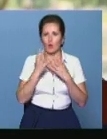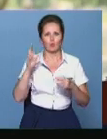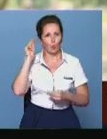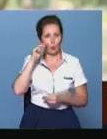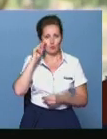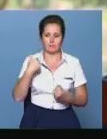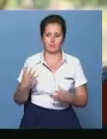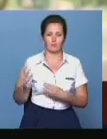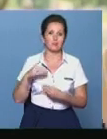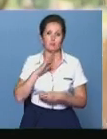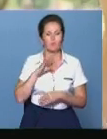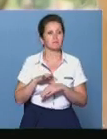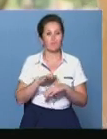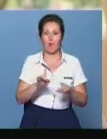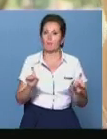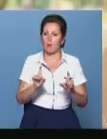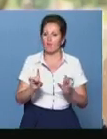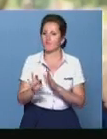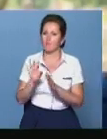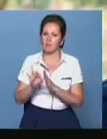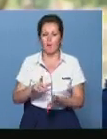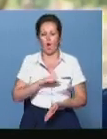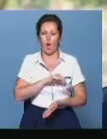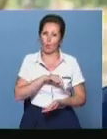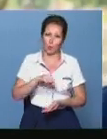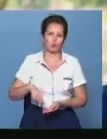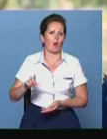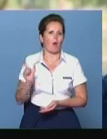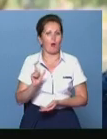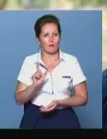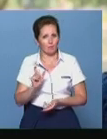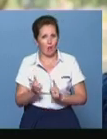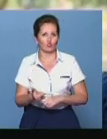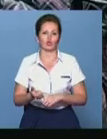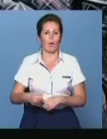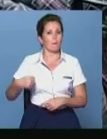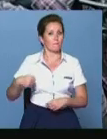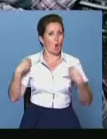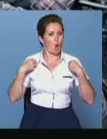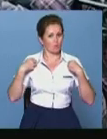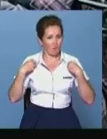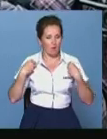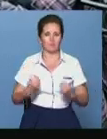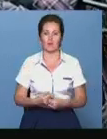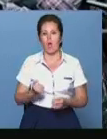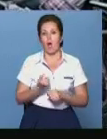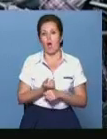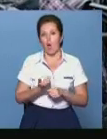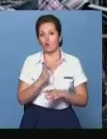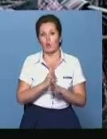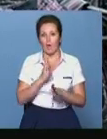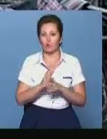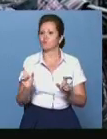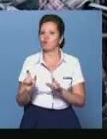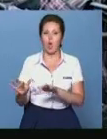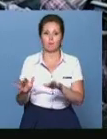ходим с мамой по магазинам, выбираем ручки, карандаши, портфель. Очередной шопинг принес сегодня маме с дочкой